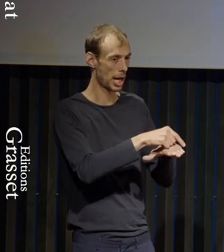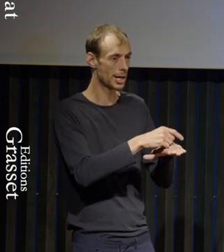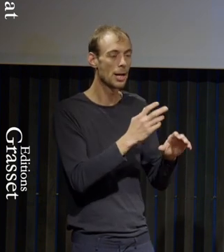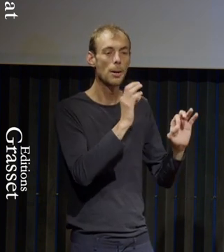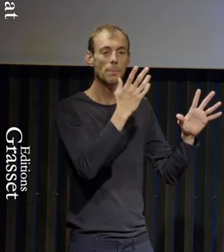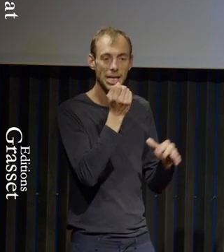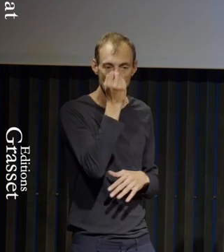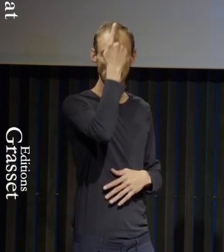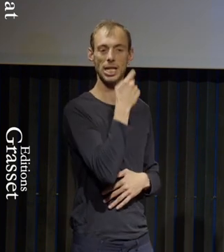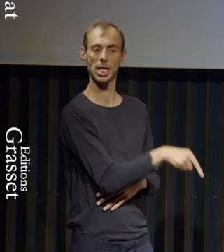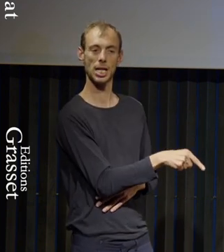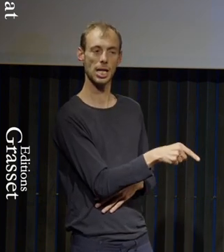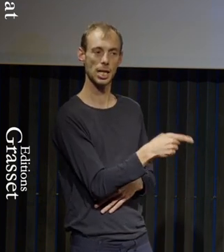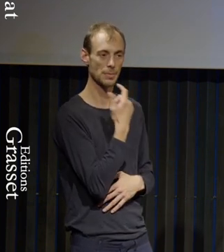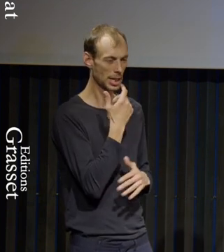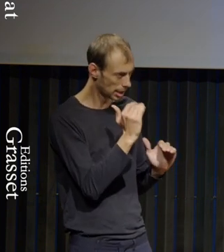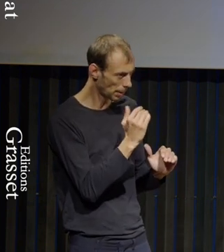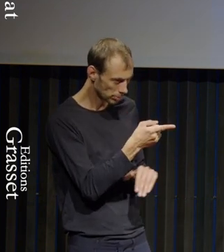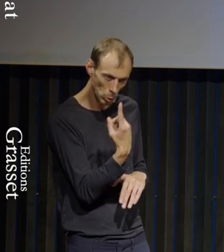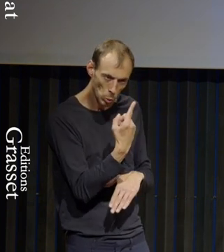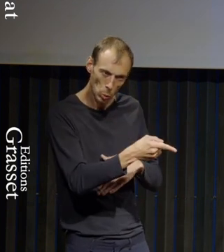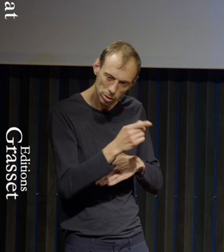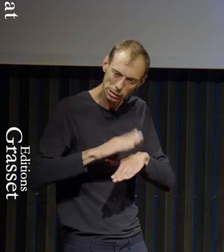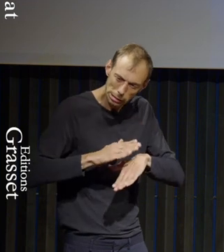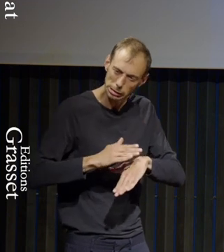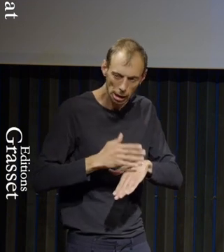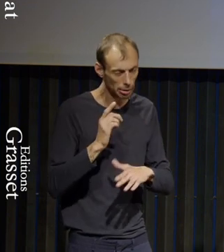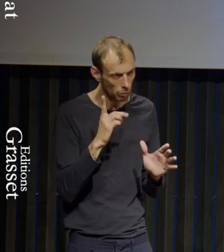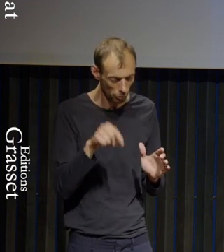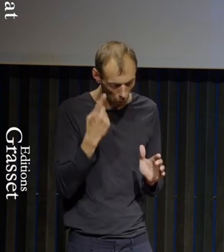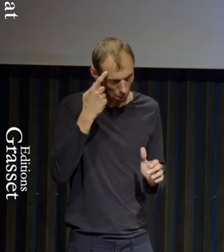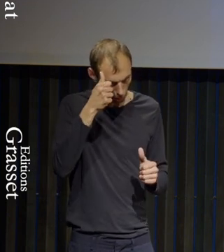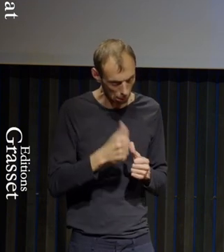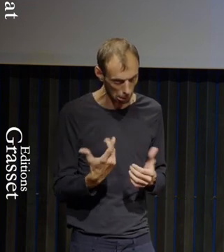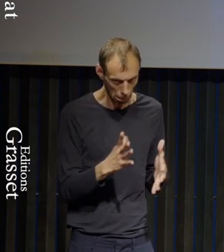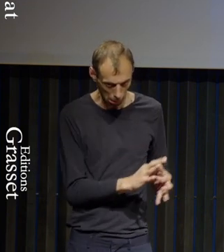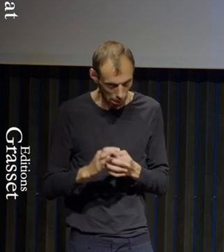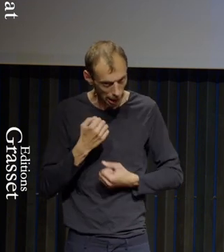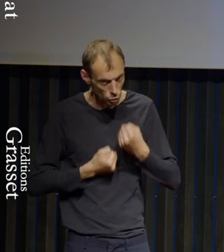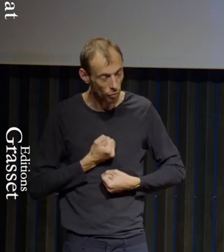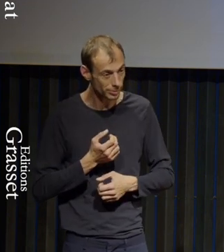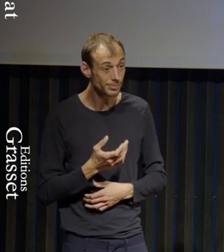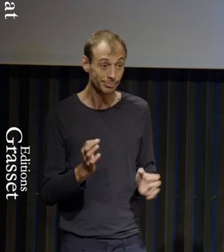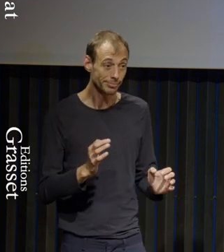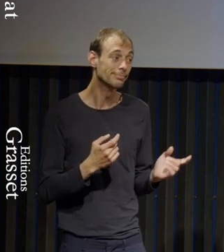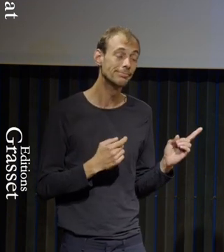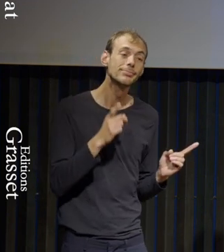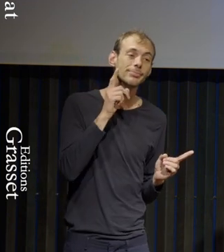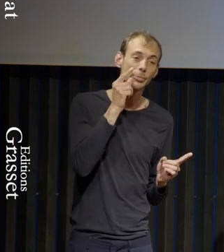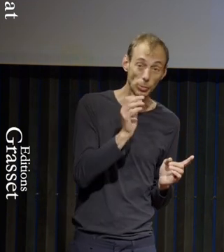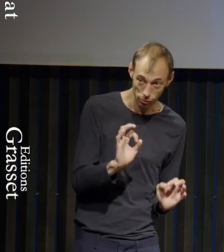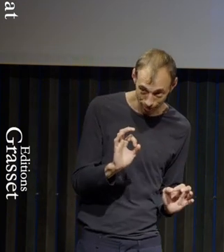avant tout lié à une souffrance. Oui, alors merci de le dire, parce que autant j'ai rappelé le